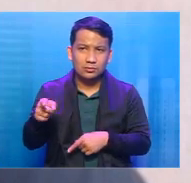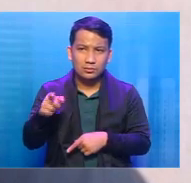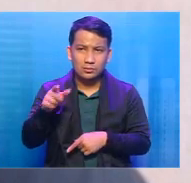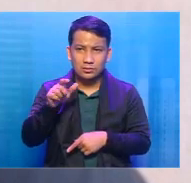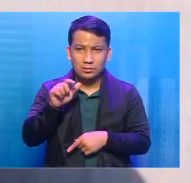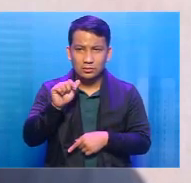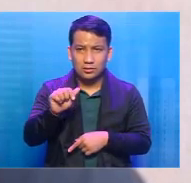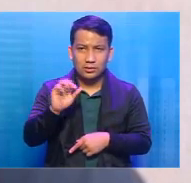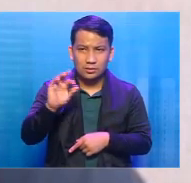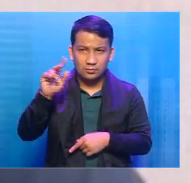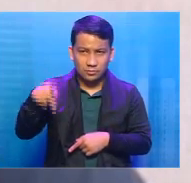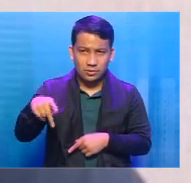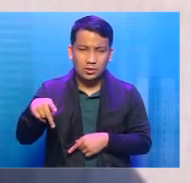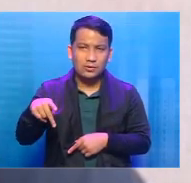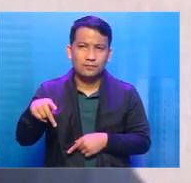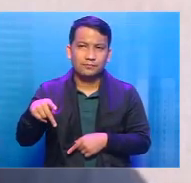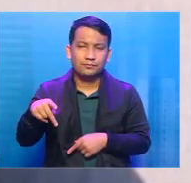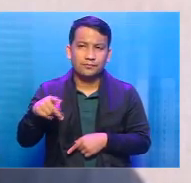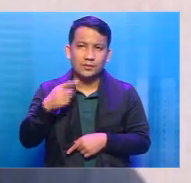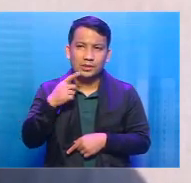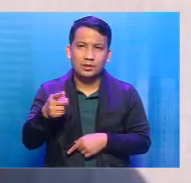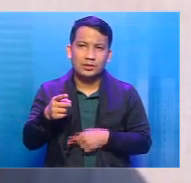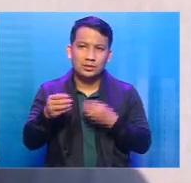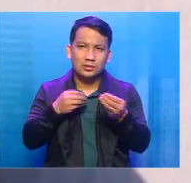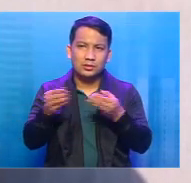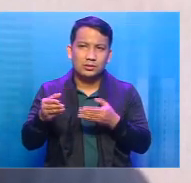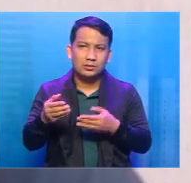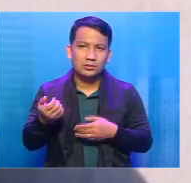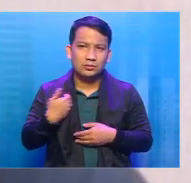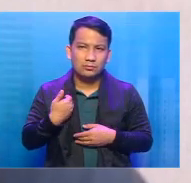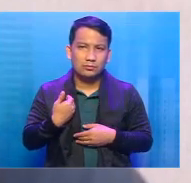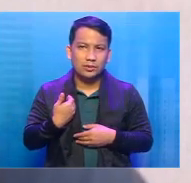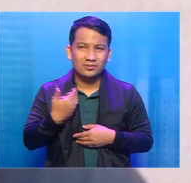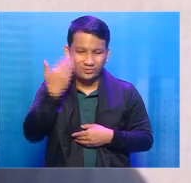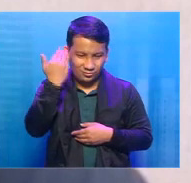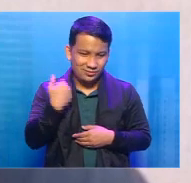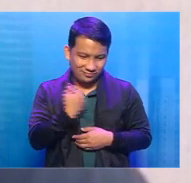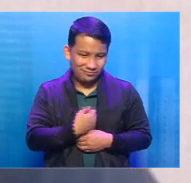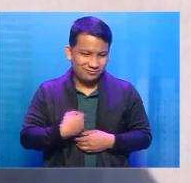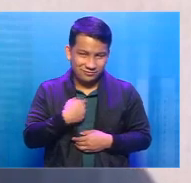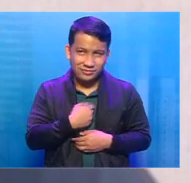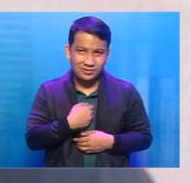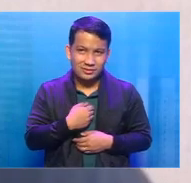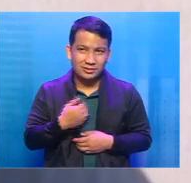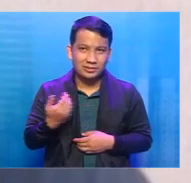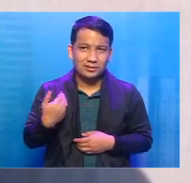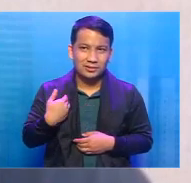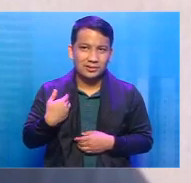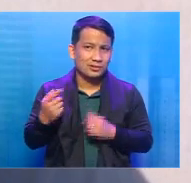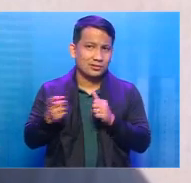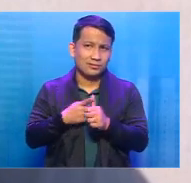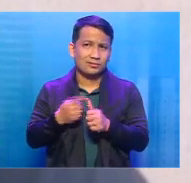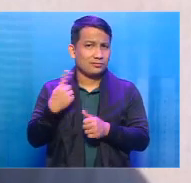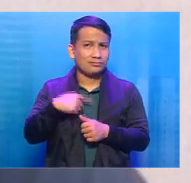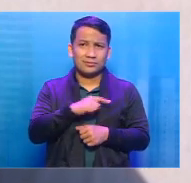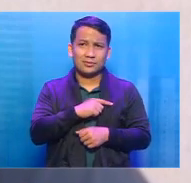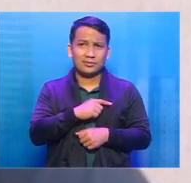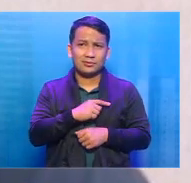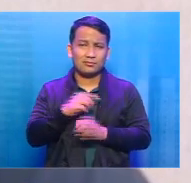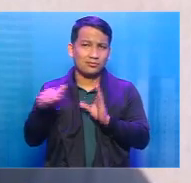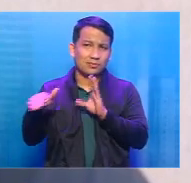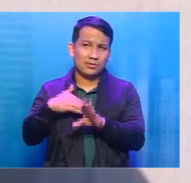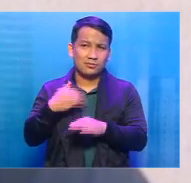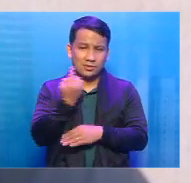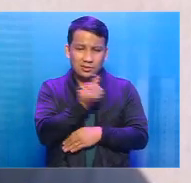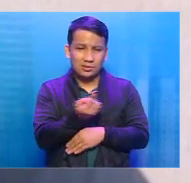AFP Information Management Center, it is not enough. No? Unang-una, hindi naman kami pinadalan